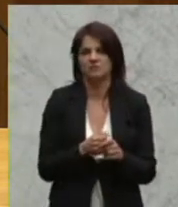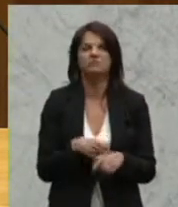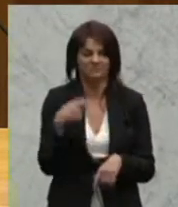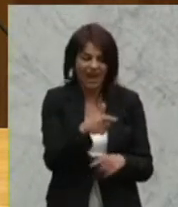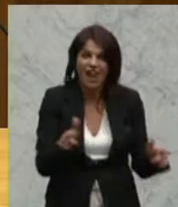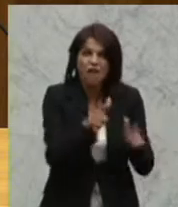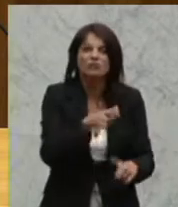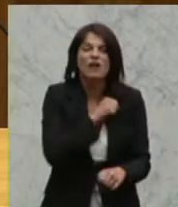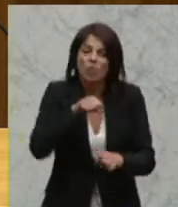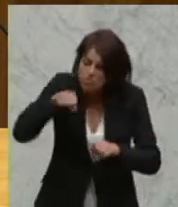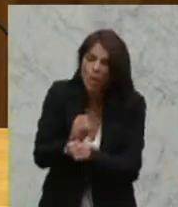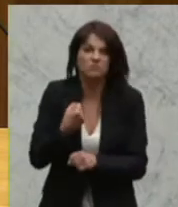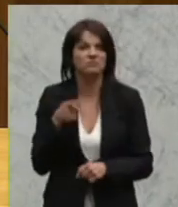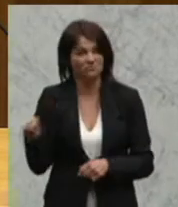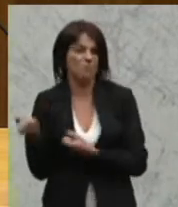trotz dieser Politik.